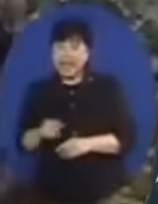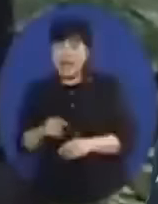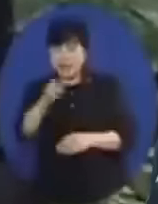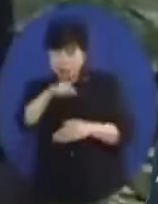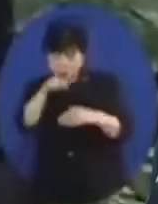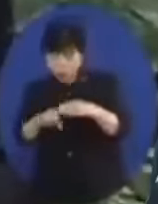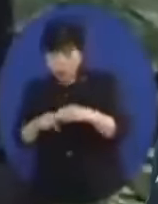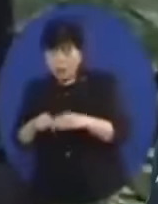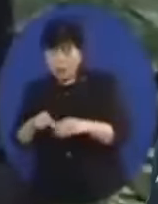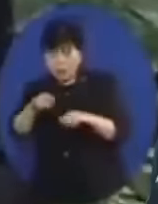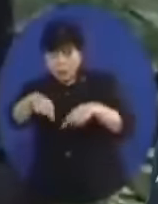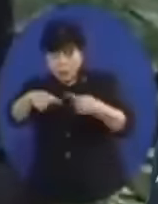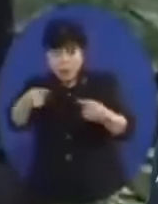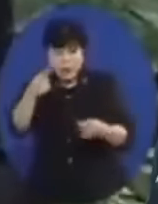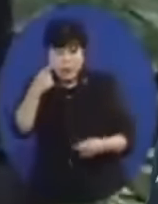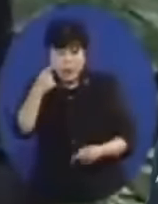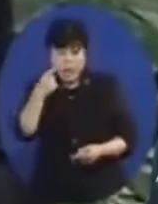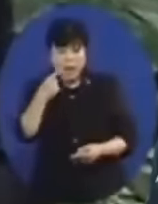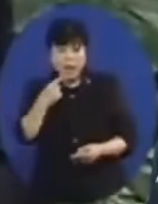들어와 있는데